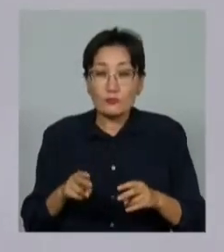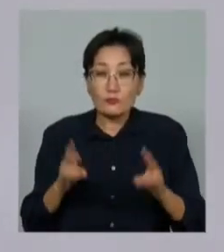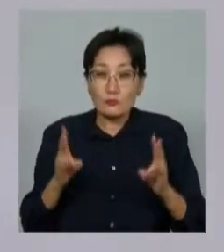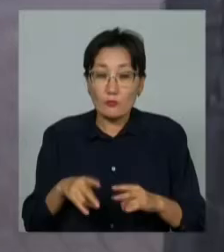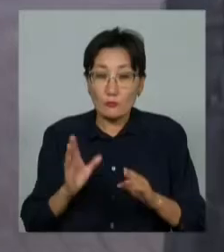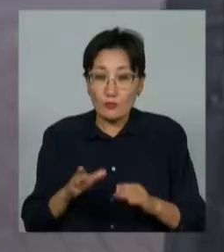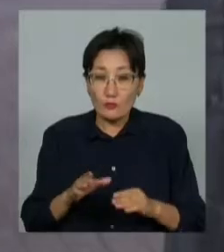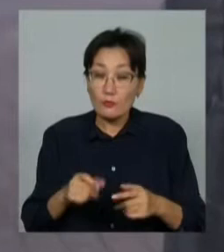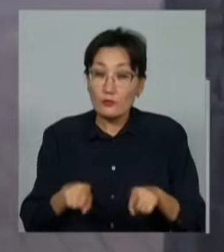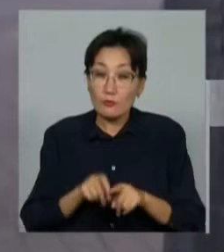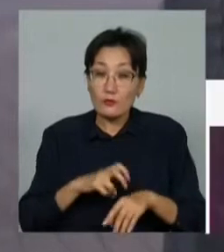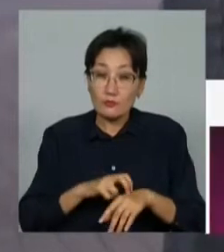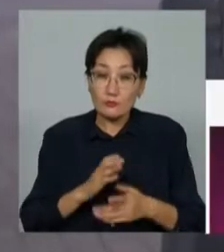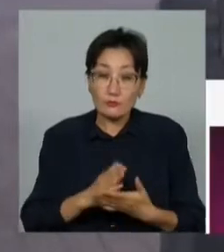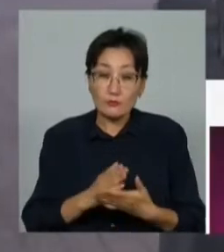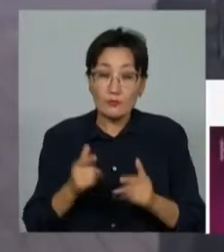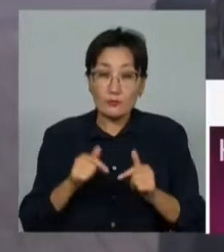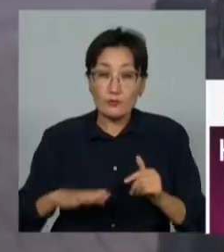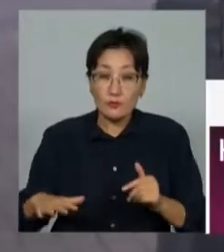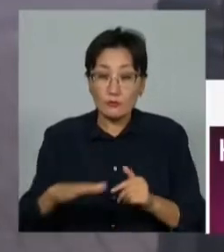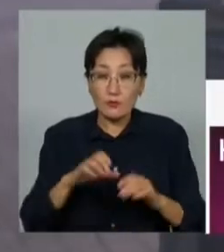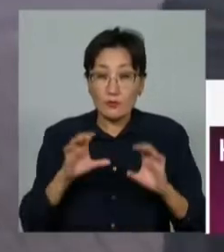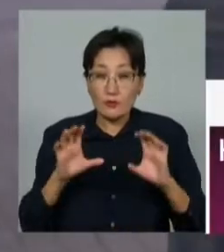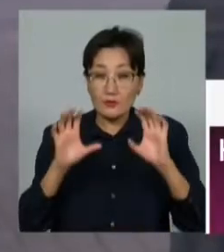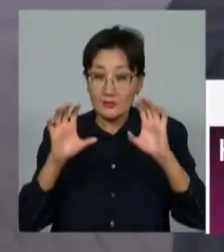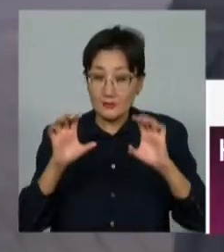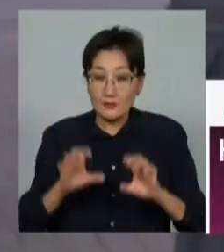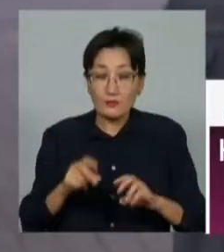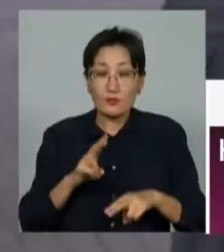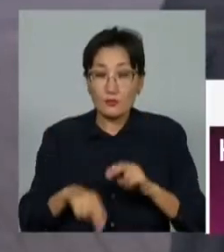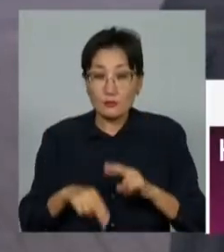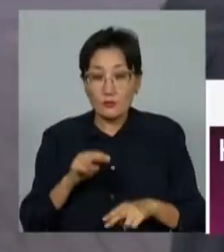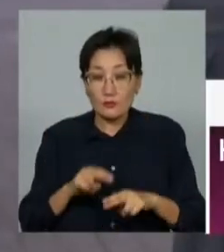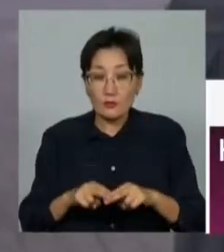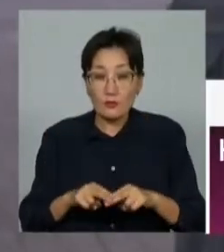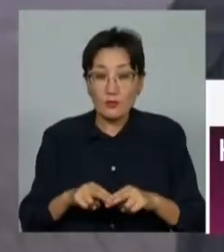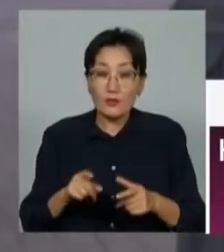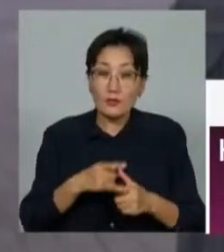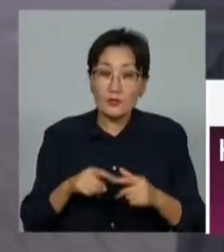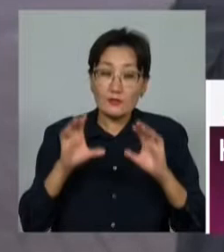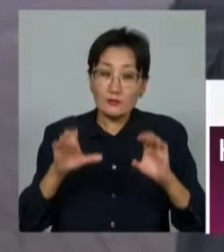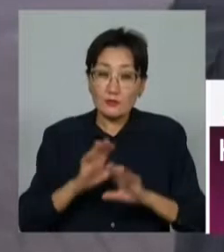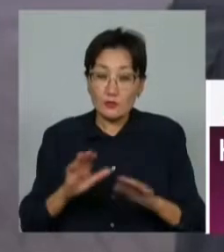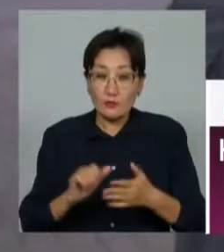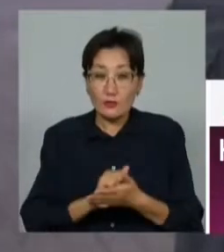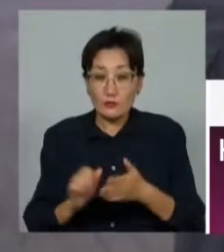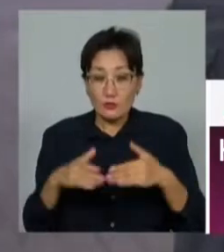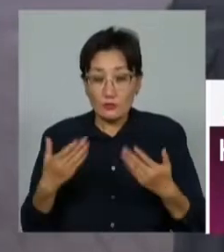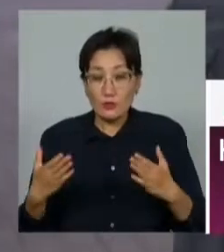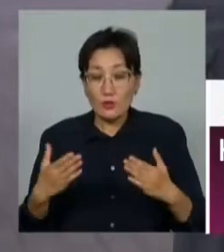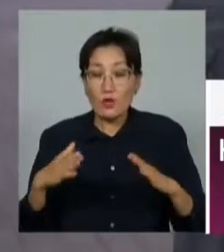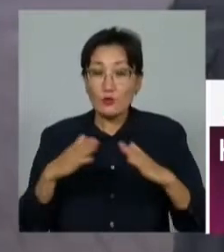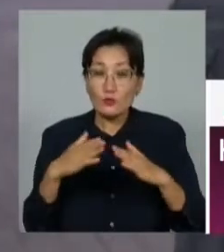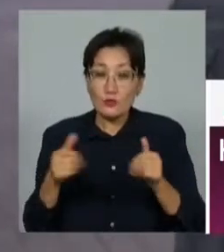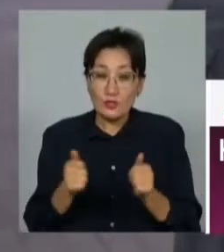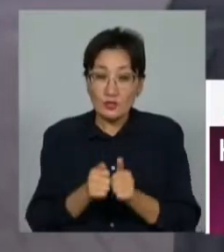отыр. Мына жерде заңсыз ба, заңдылық па, ешқандай документ жоқ. Үйдің дәл жанынан үй салайын деп